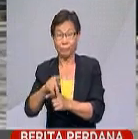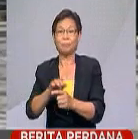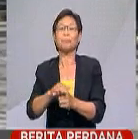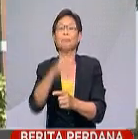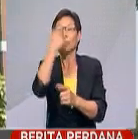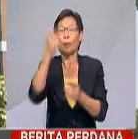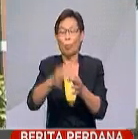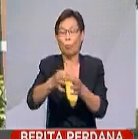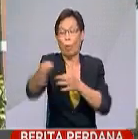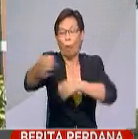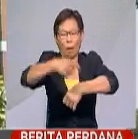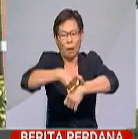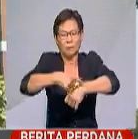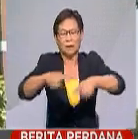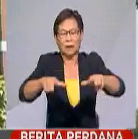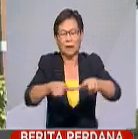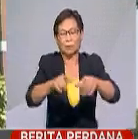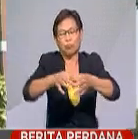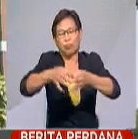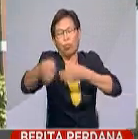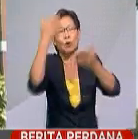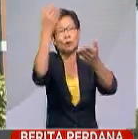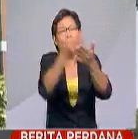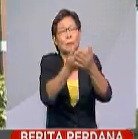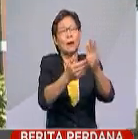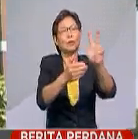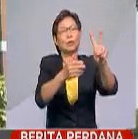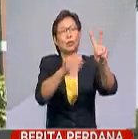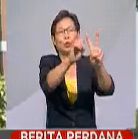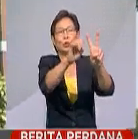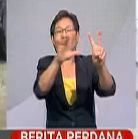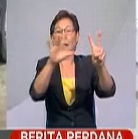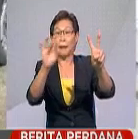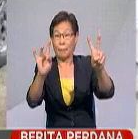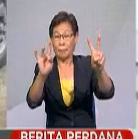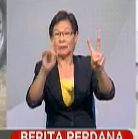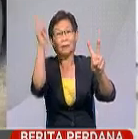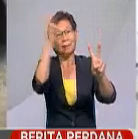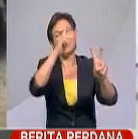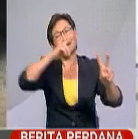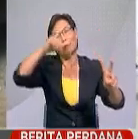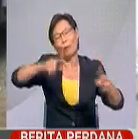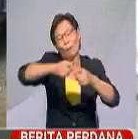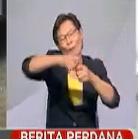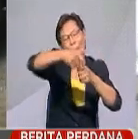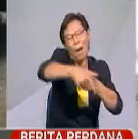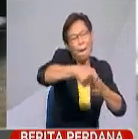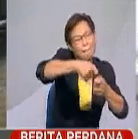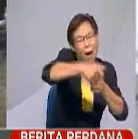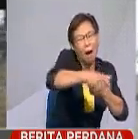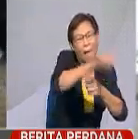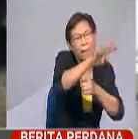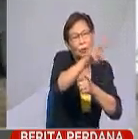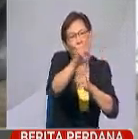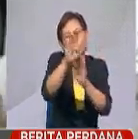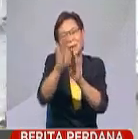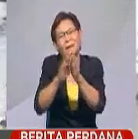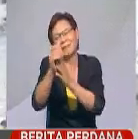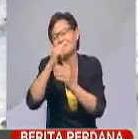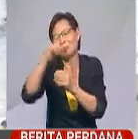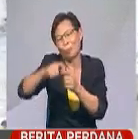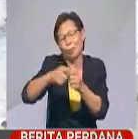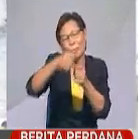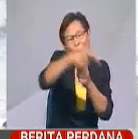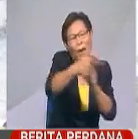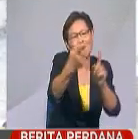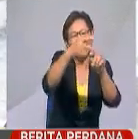kepada pelanjutan tempoh konsesi sehingga 2058. Kerajaan juga tidak perlu membayar pampasan RM42 bilion